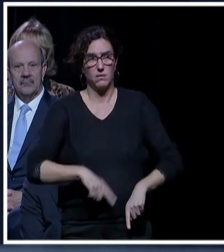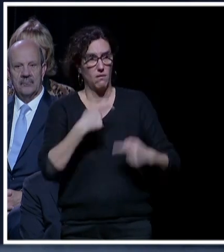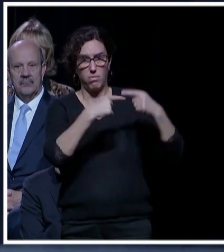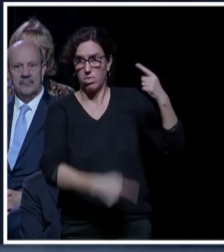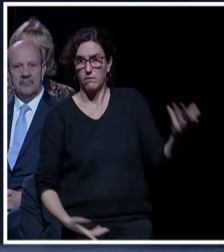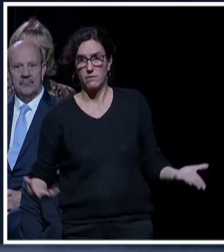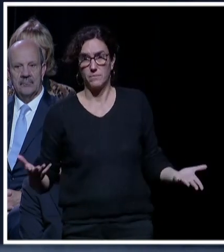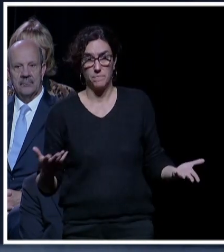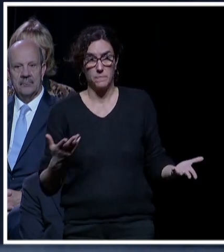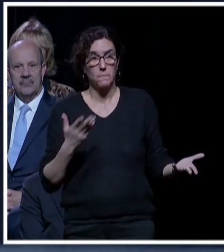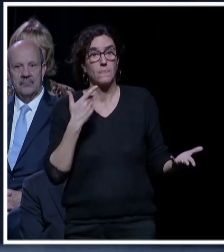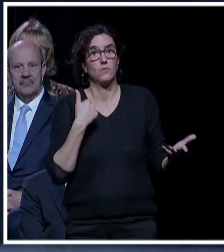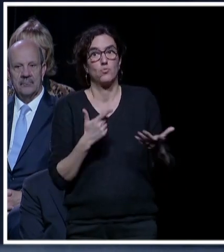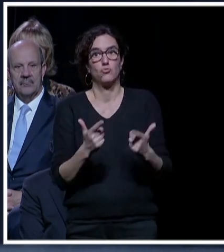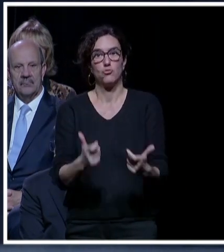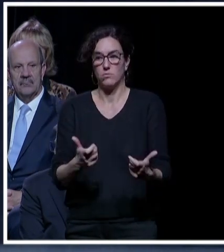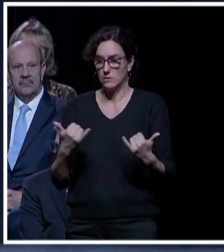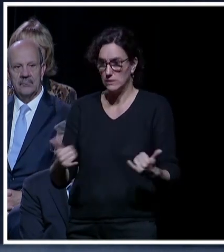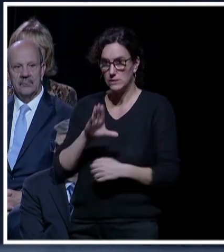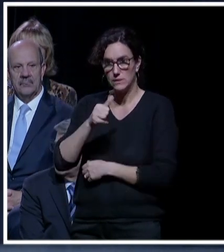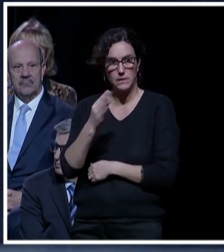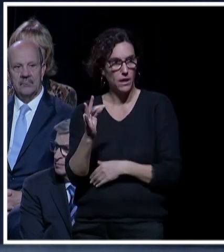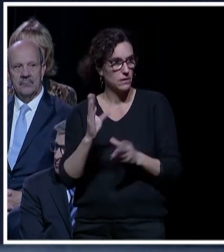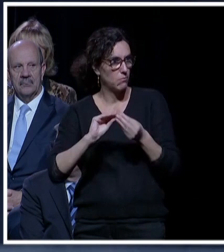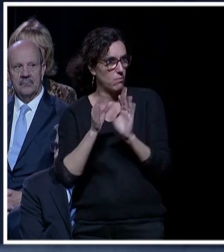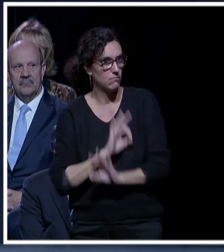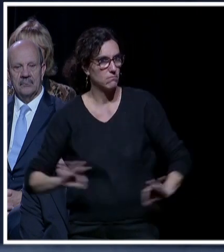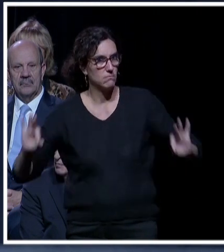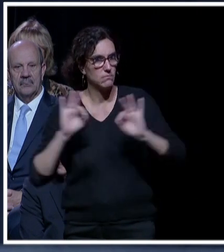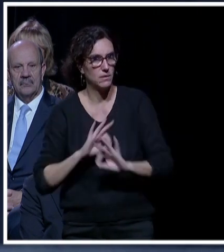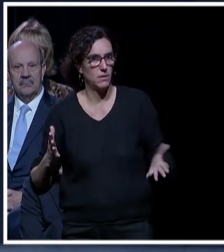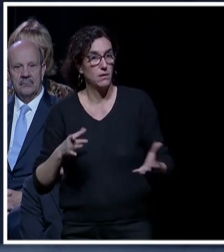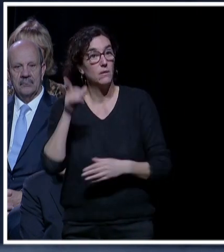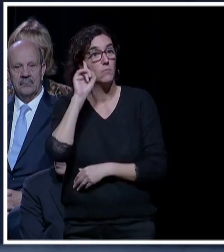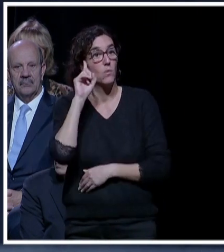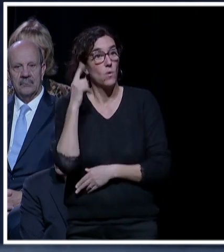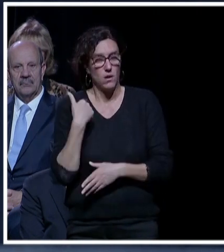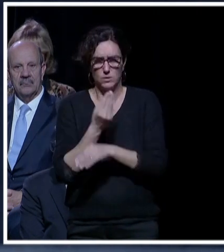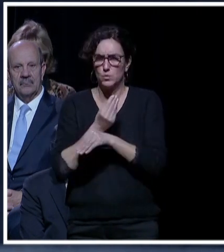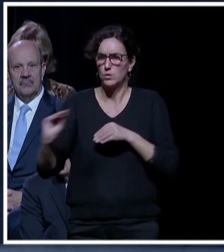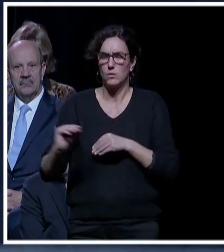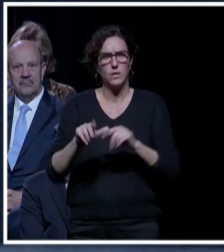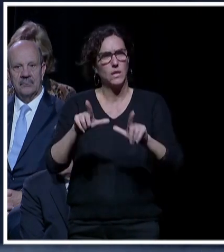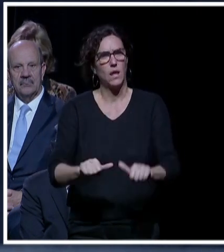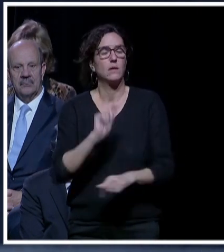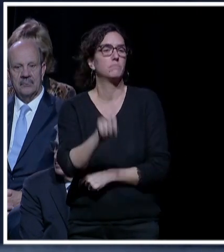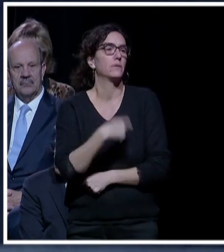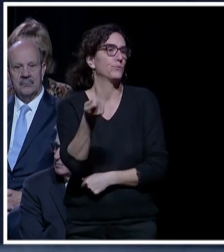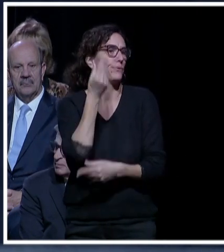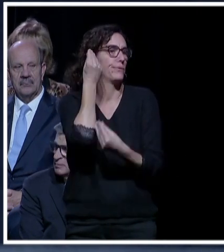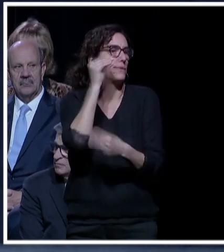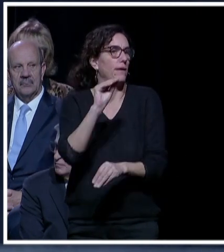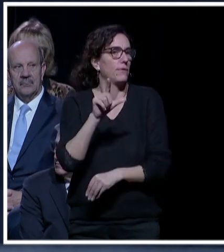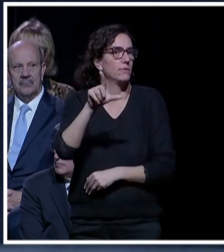oui, nous avons la chance de vivre au Canet. D'abord parce que c'est une commune sûre. Évidemment, la délinquance existe et chaque